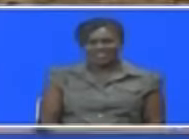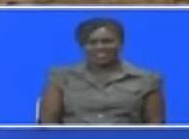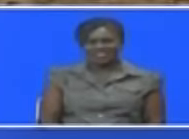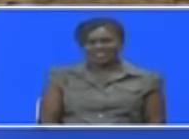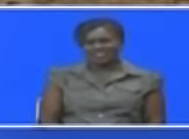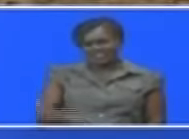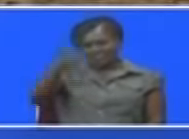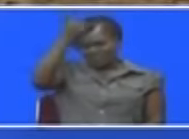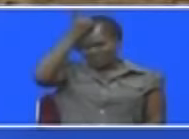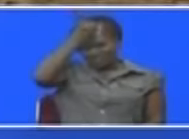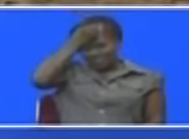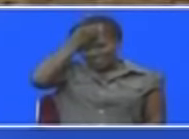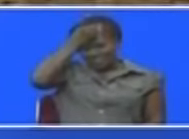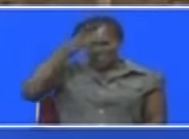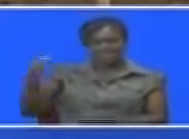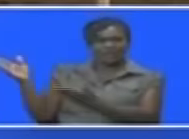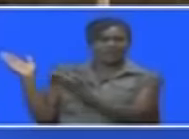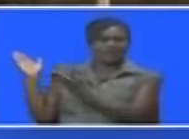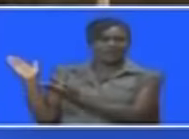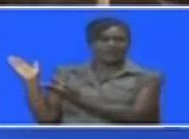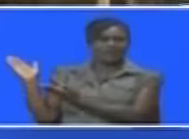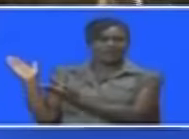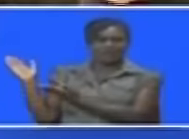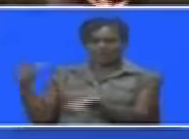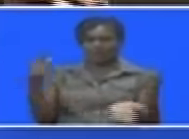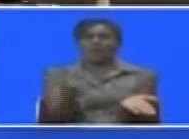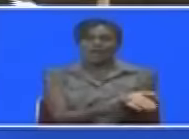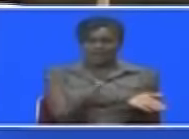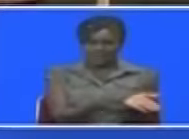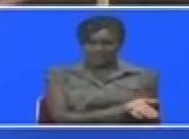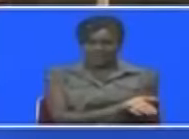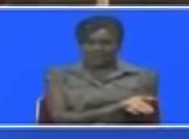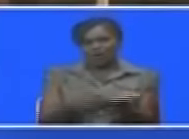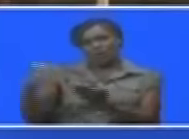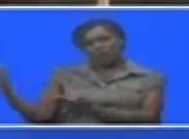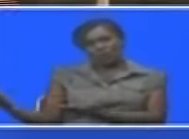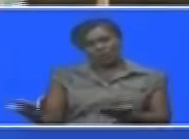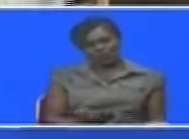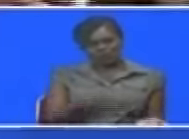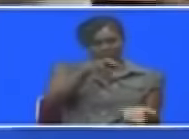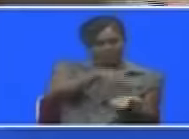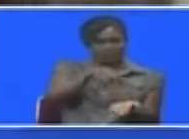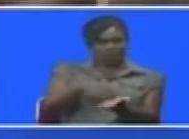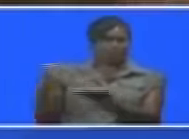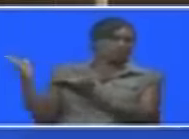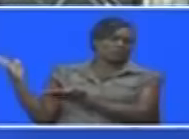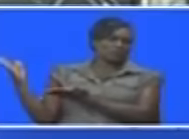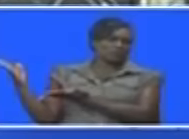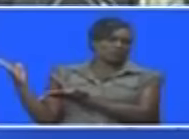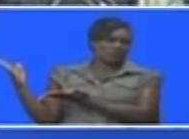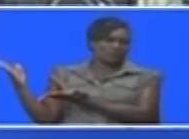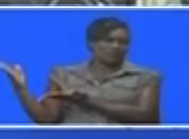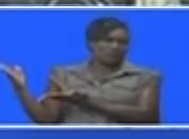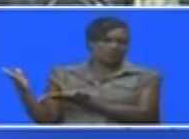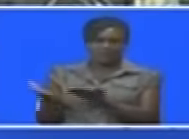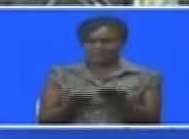Katika kijiji cha Officers Maze, Busia, Uganda, unakaribishwa na mandhari haya, maskani wa kazi